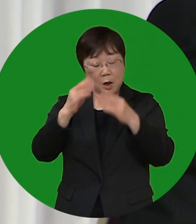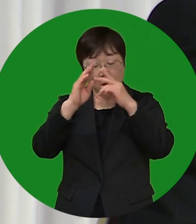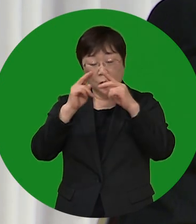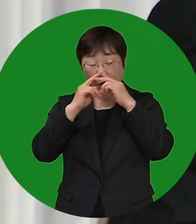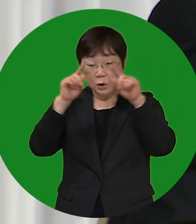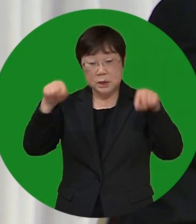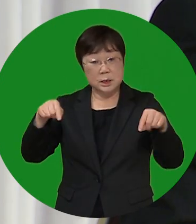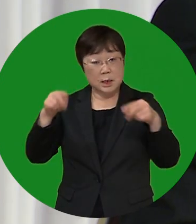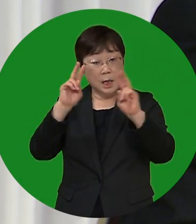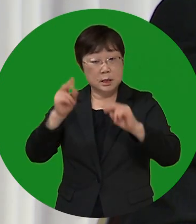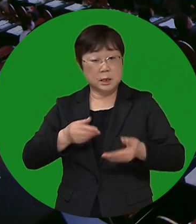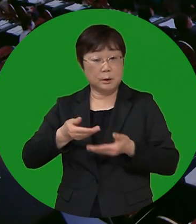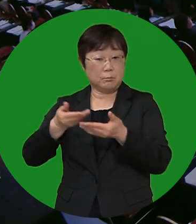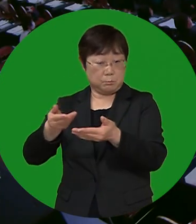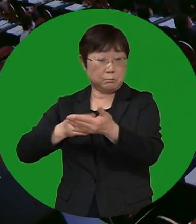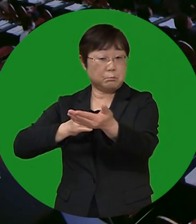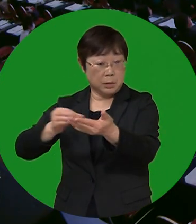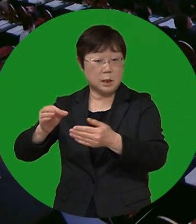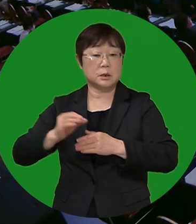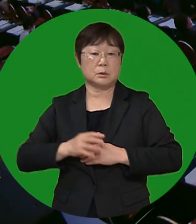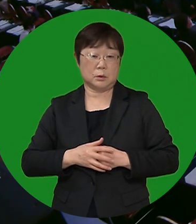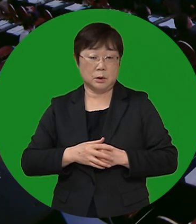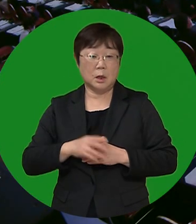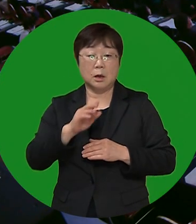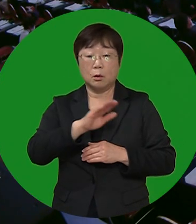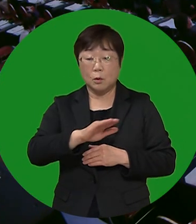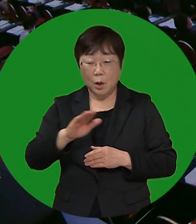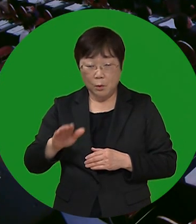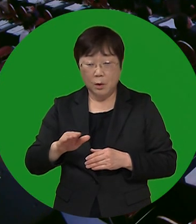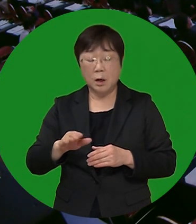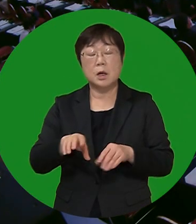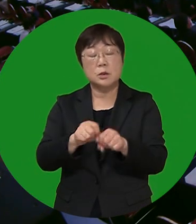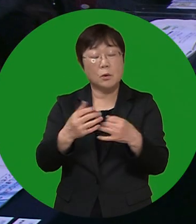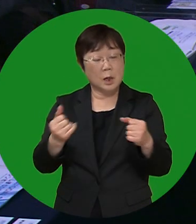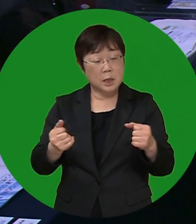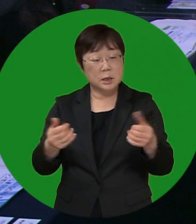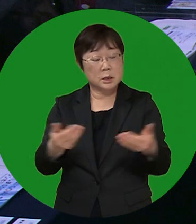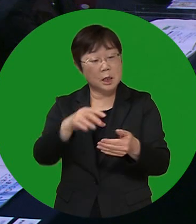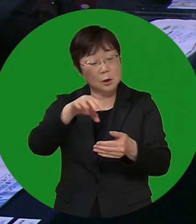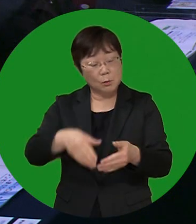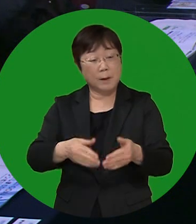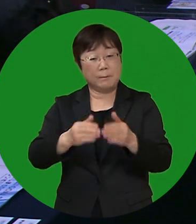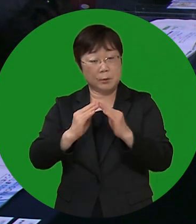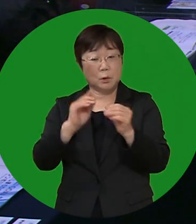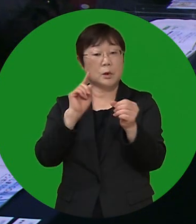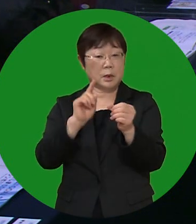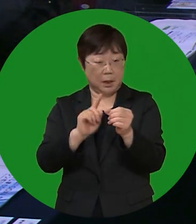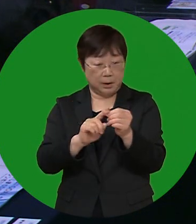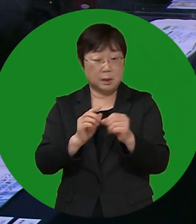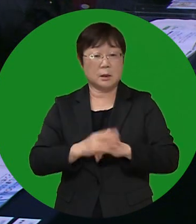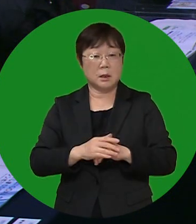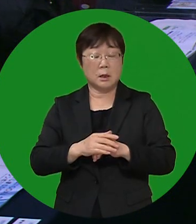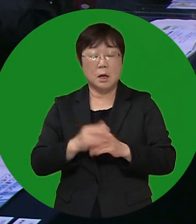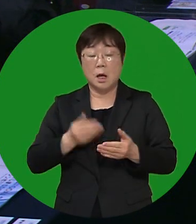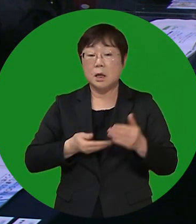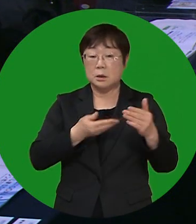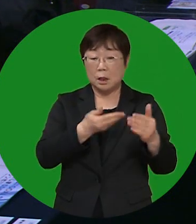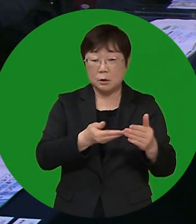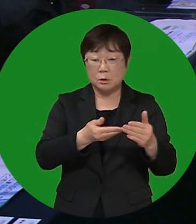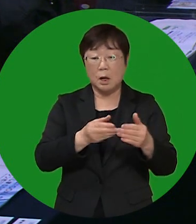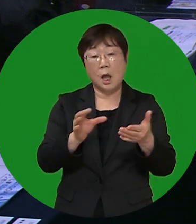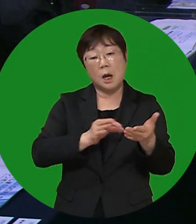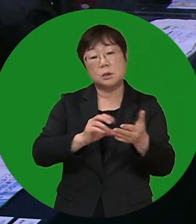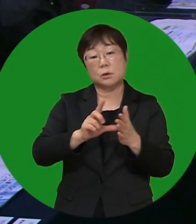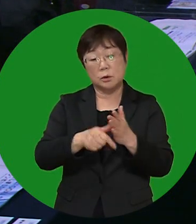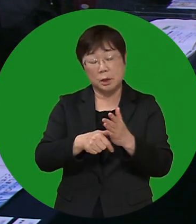ますこの子会社はですね障害者の働く場づくりをということで2ズルしましたや宅配ではですねはイソ